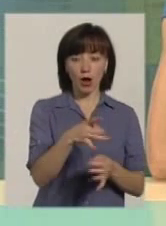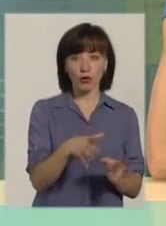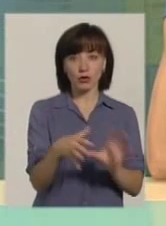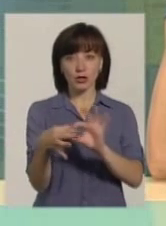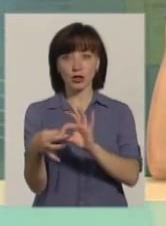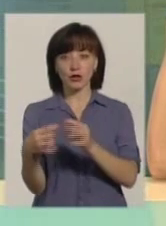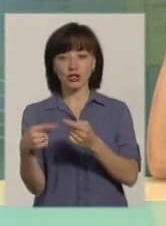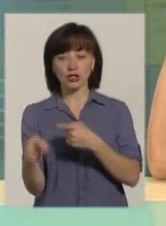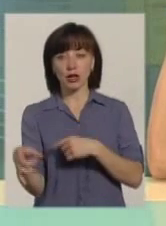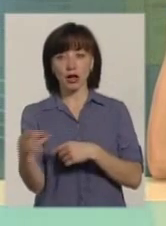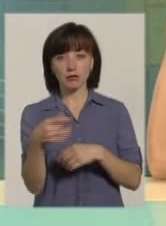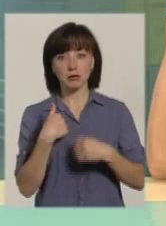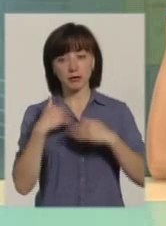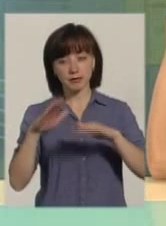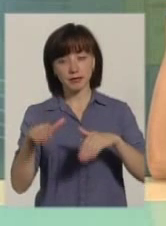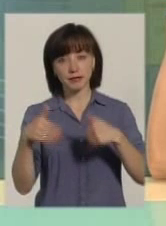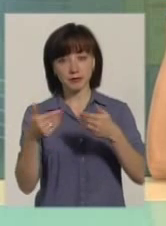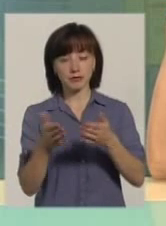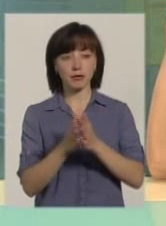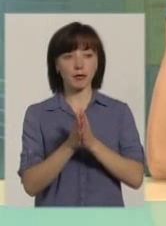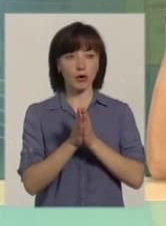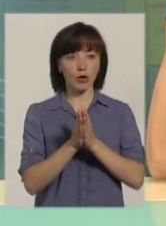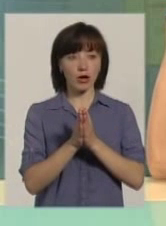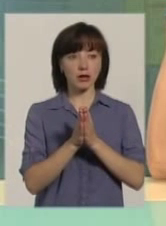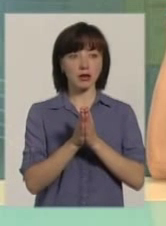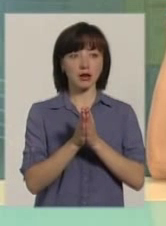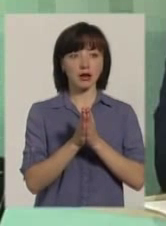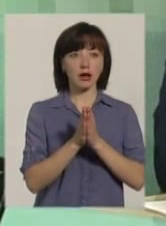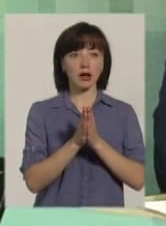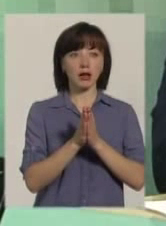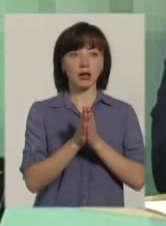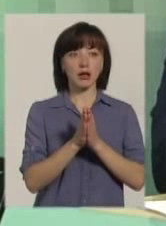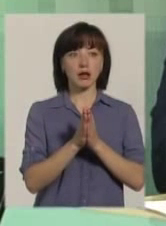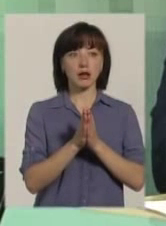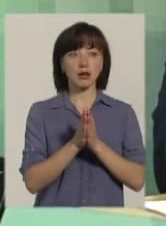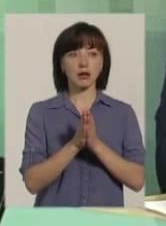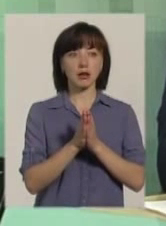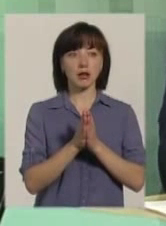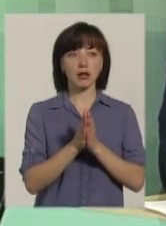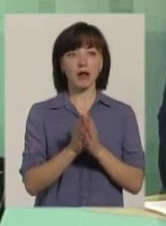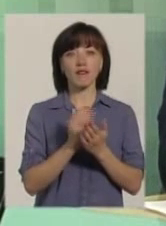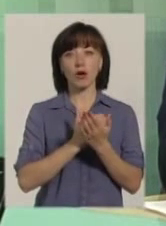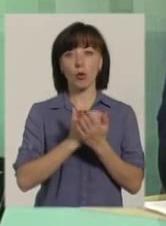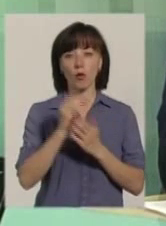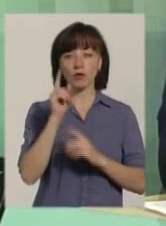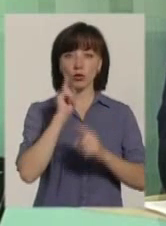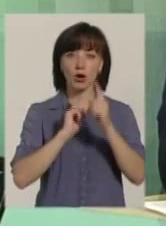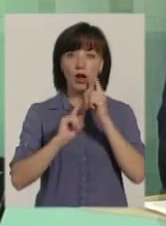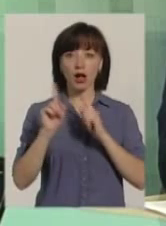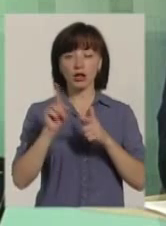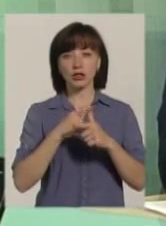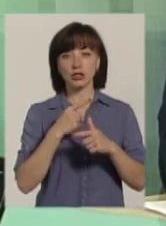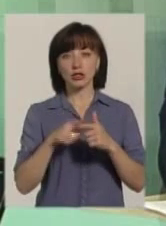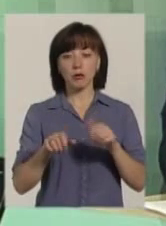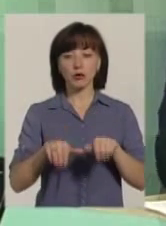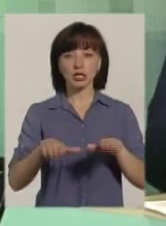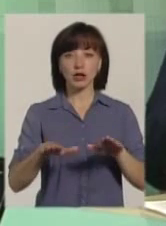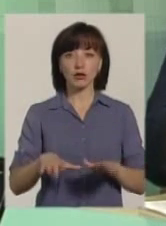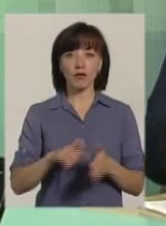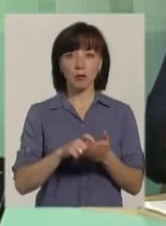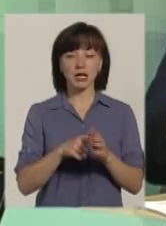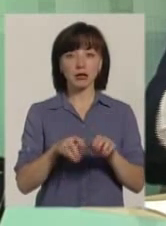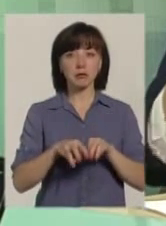виходимо зараз з ініціативою, з проханням до Мінрегіону вийти з пропозицією на Верховну Раду, чи це може постановою Кабінету